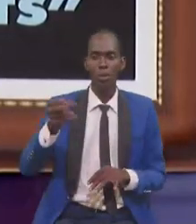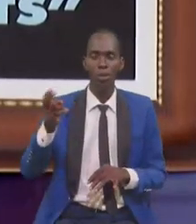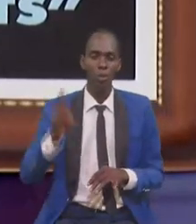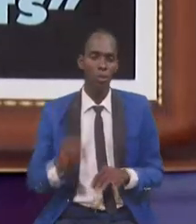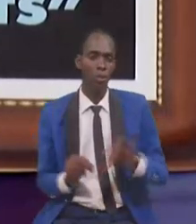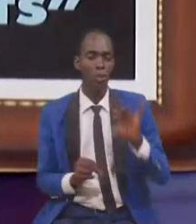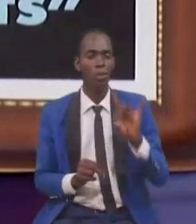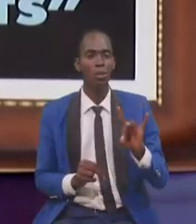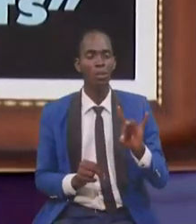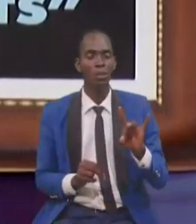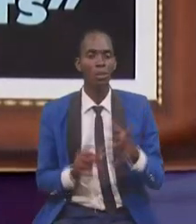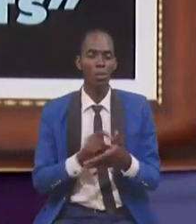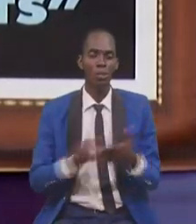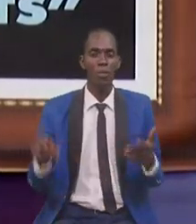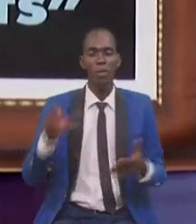Jean 8,